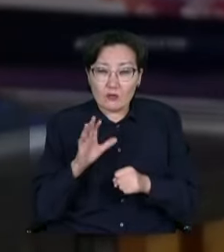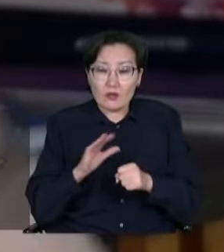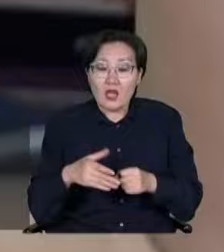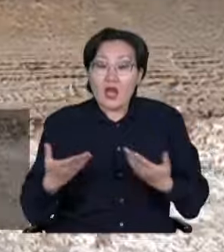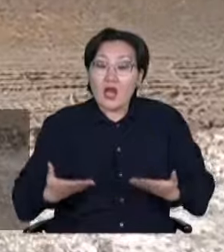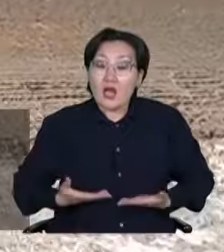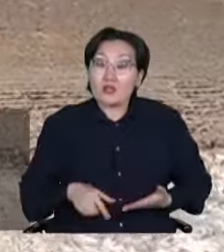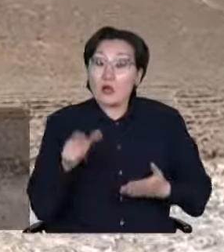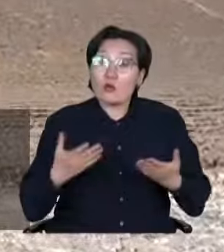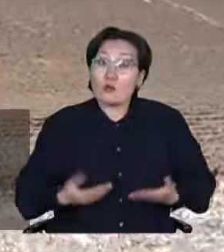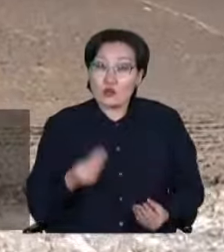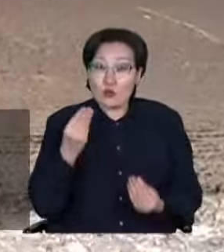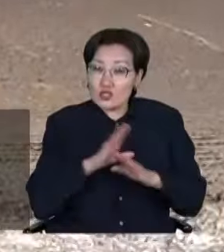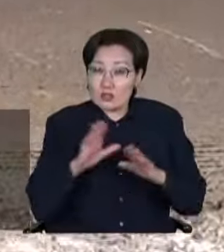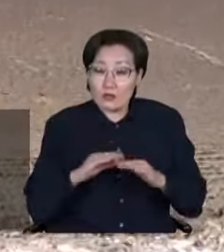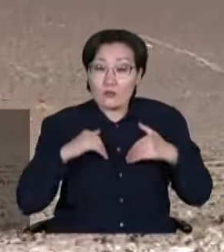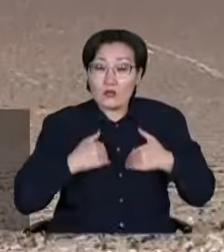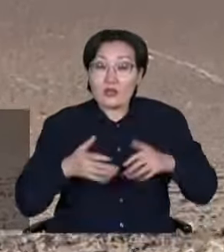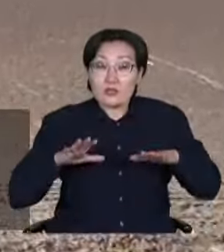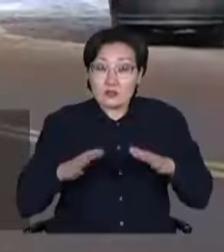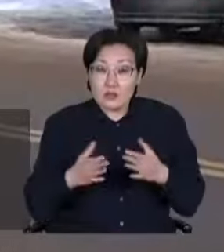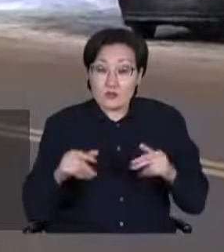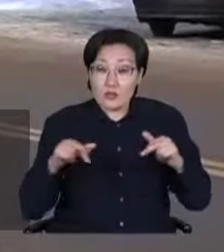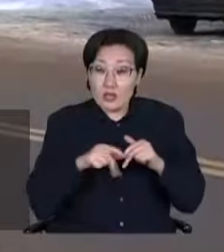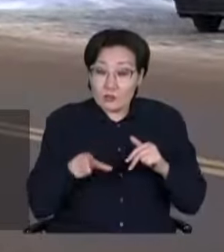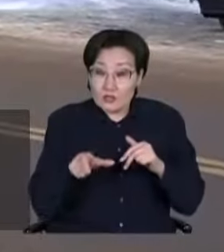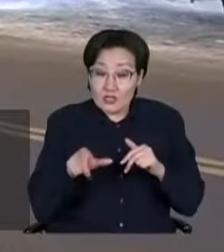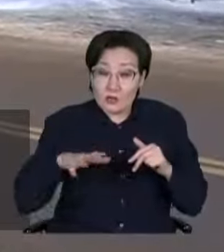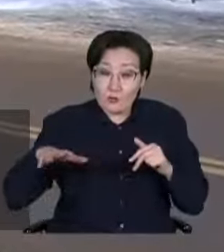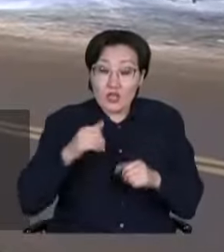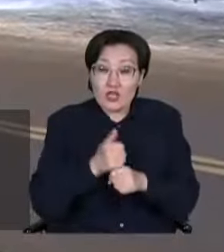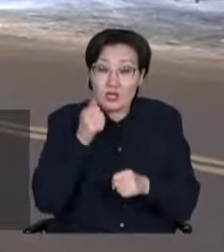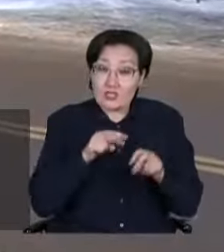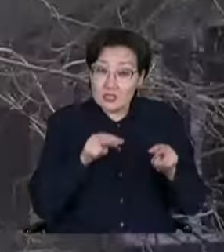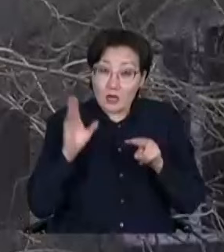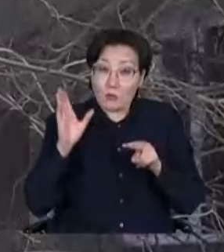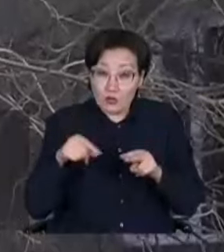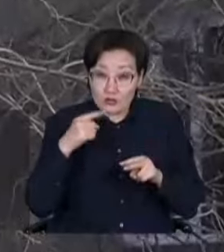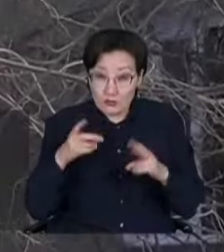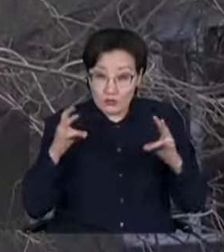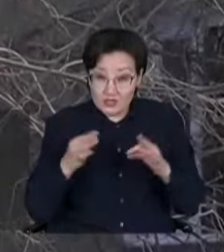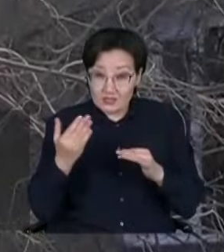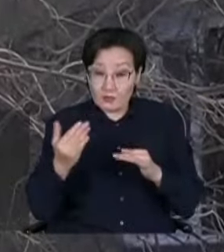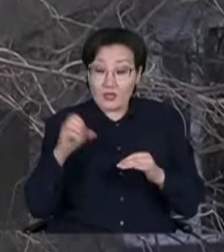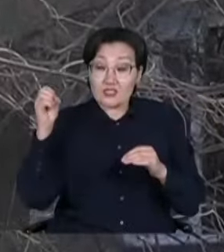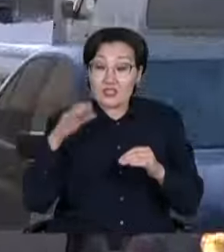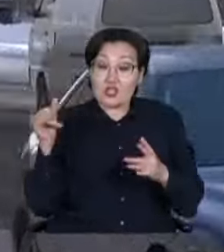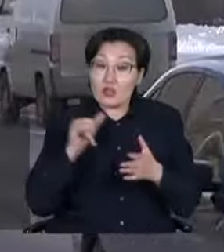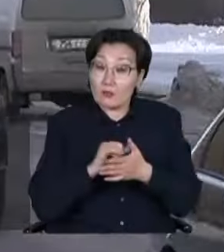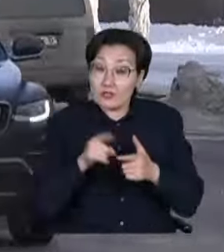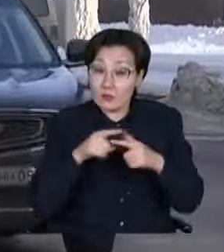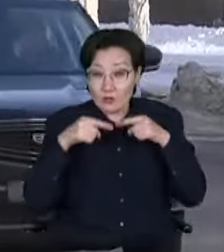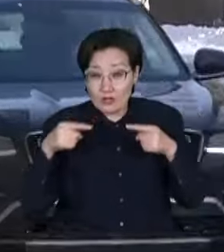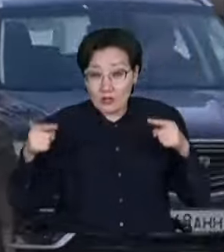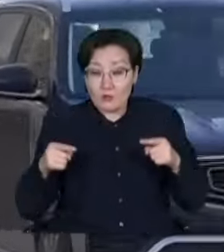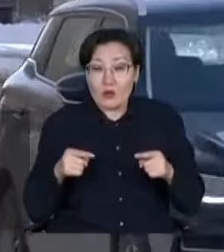ойыншық емес қой. Қала билігі қайғылы оқиғадан кейін жаяу жүргіншілер жолағы бар аумақ қатаң назарда болады деп отыр. Алайда олар бағдаршам орнату немесе басқа